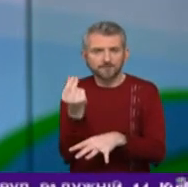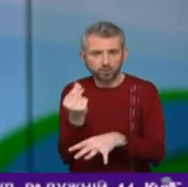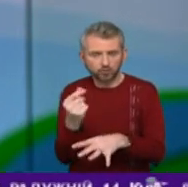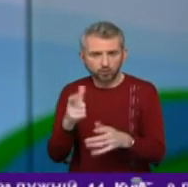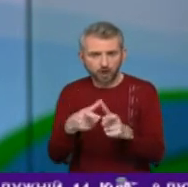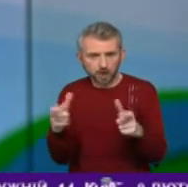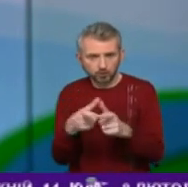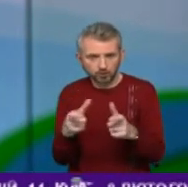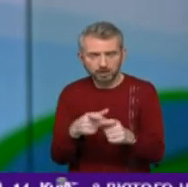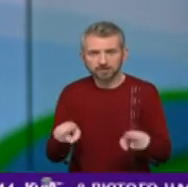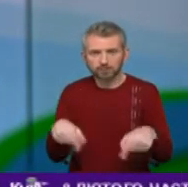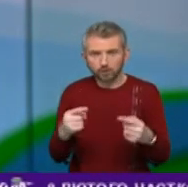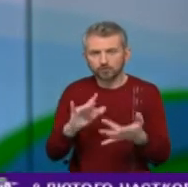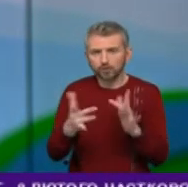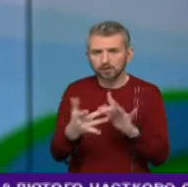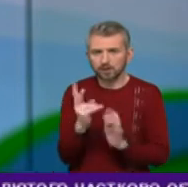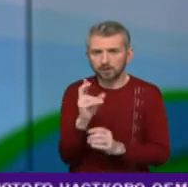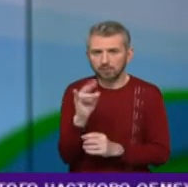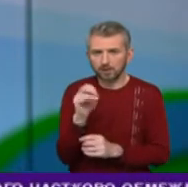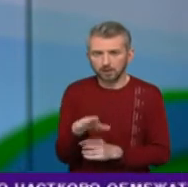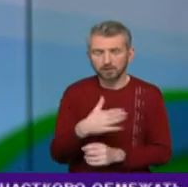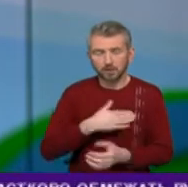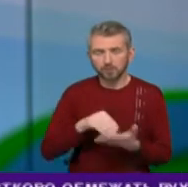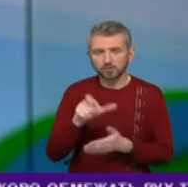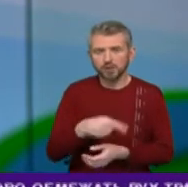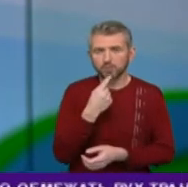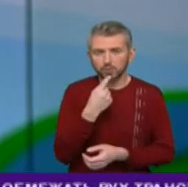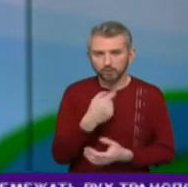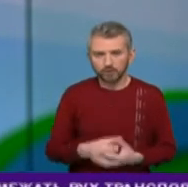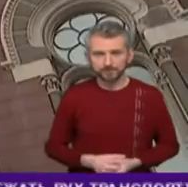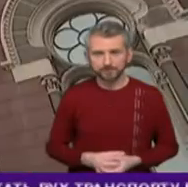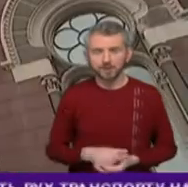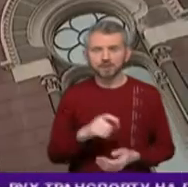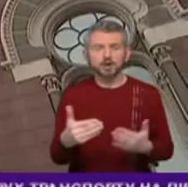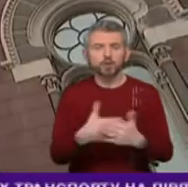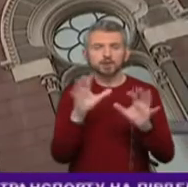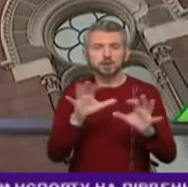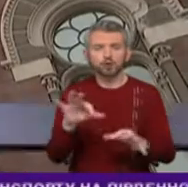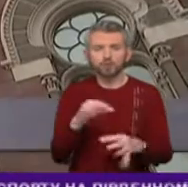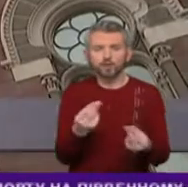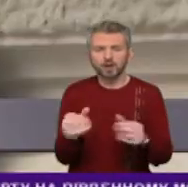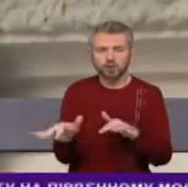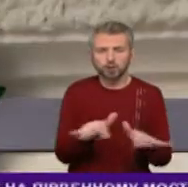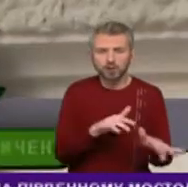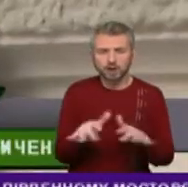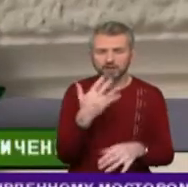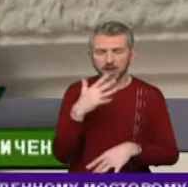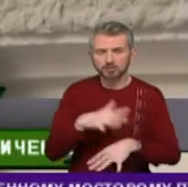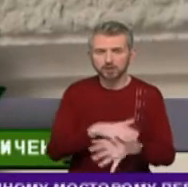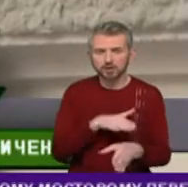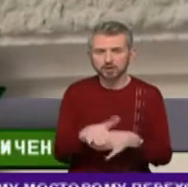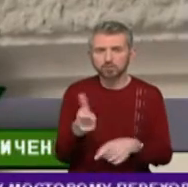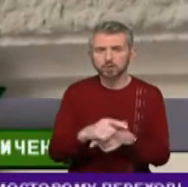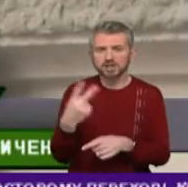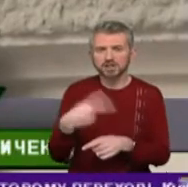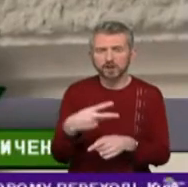Арман Лазарян уже спробував, аби розповісти нашим глядачам. За новим законом про валютні операції в Нацбанку здійснили понад